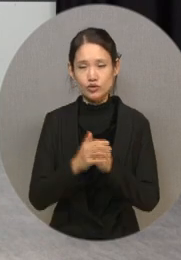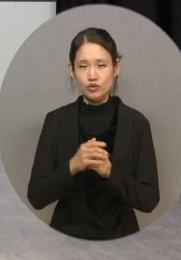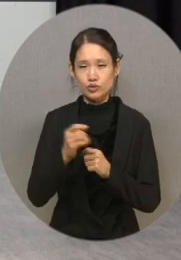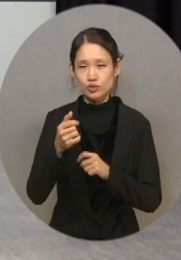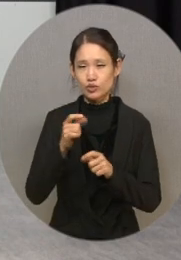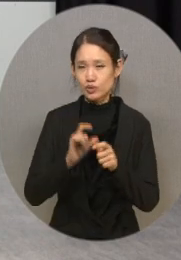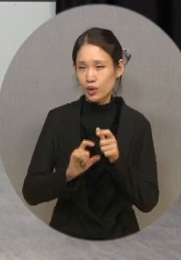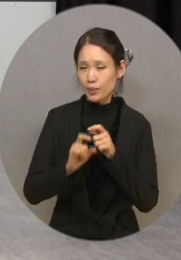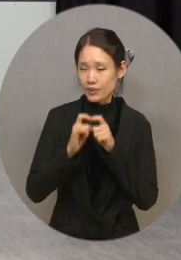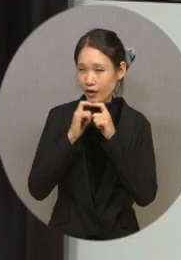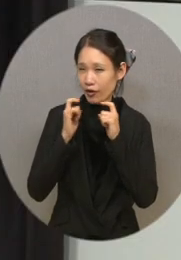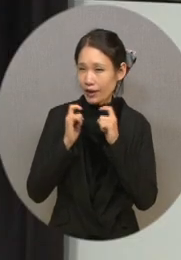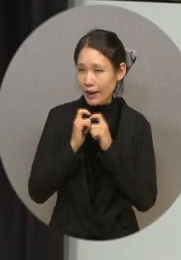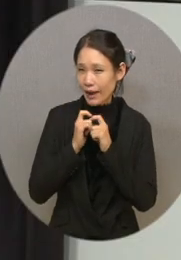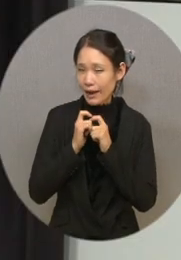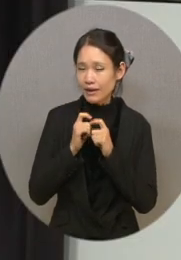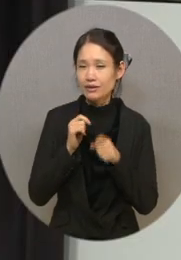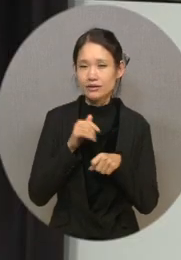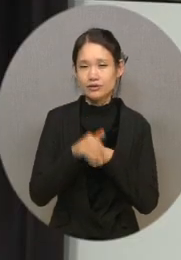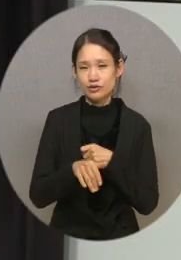우리나라가 좀 더